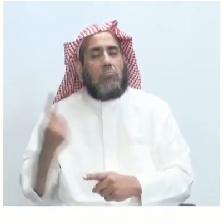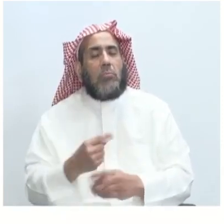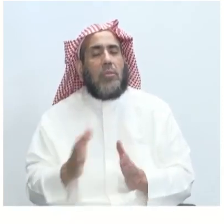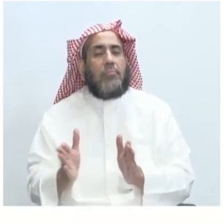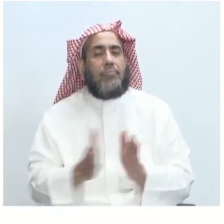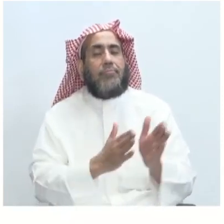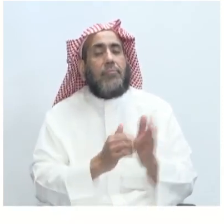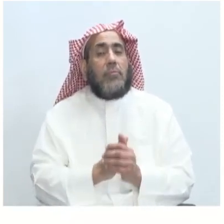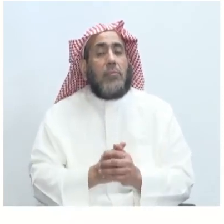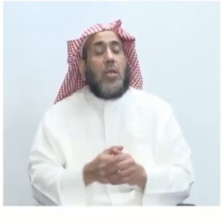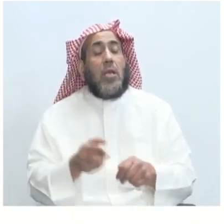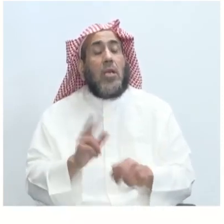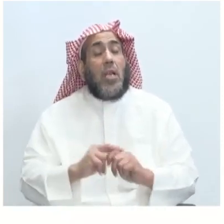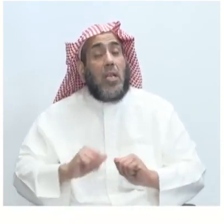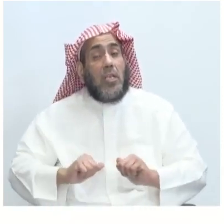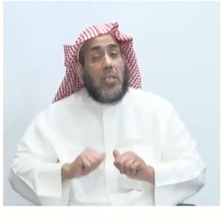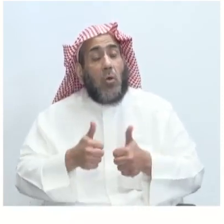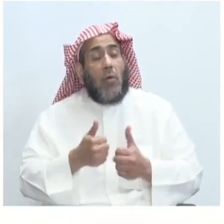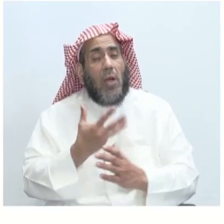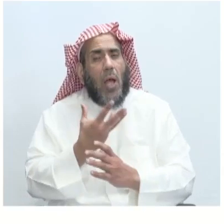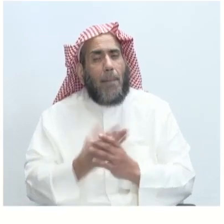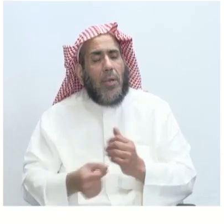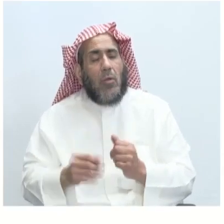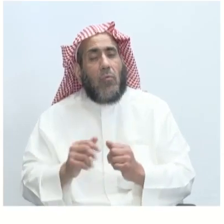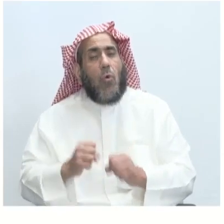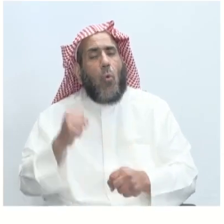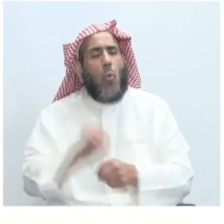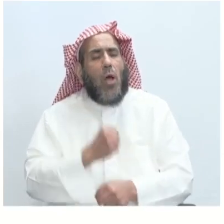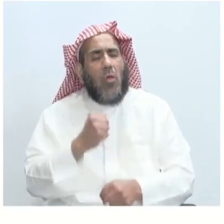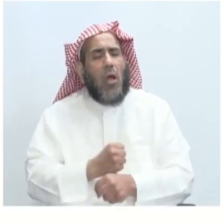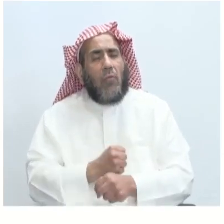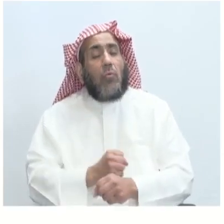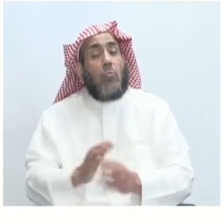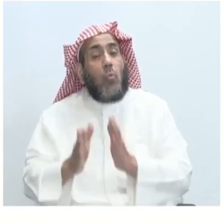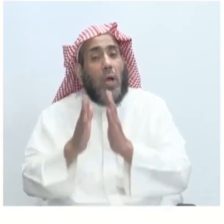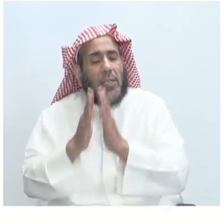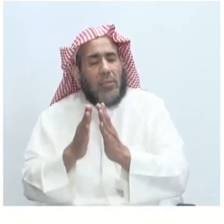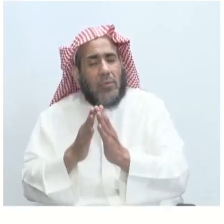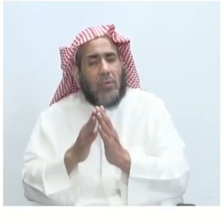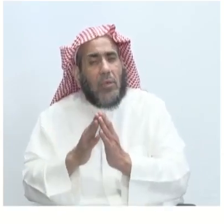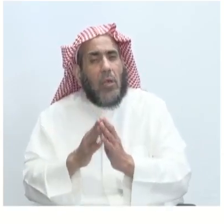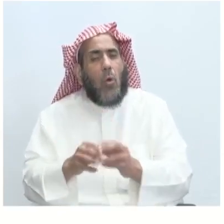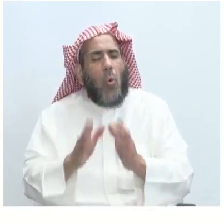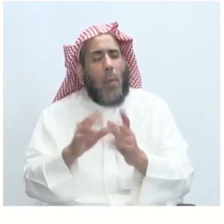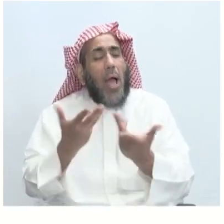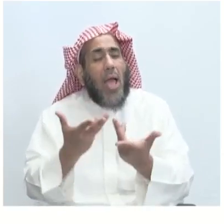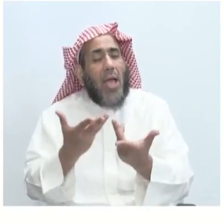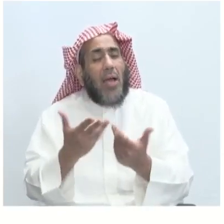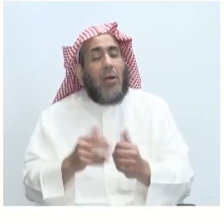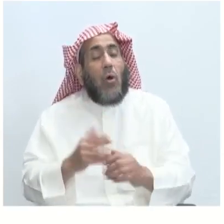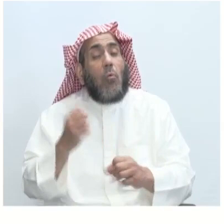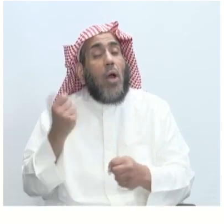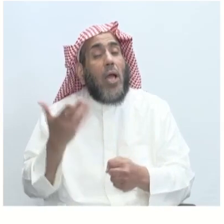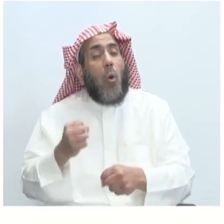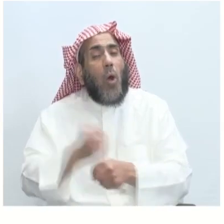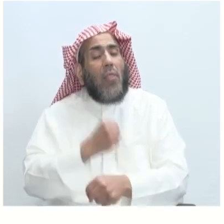الطلاب ايضا للدوافع ابنائي وبنات الطلاب وظائف محدده ومعينه ما هي